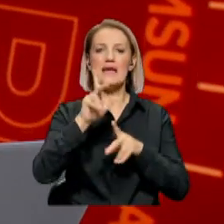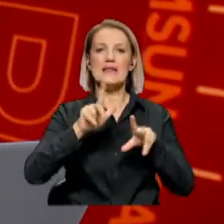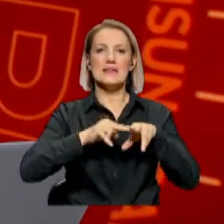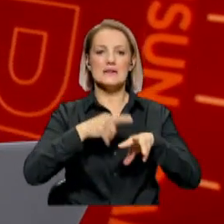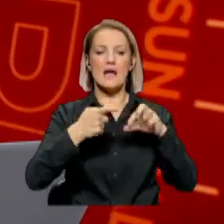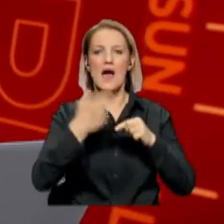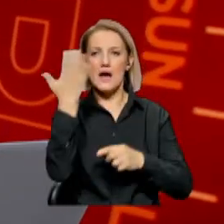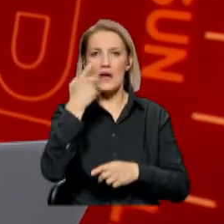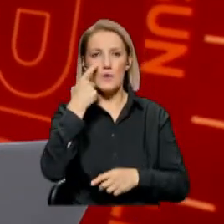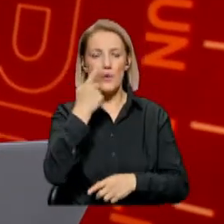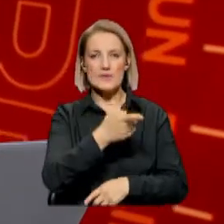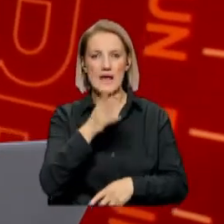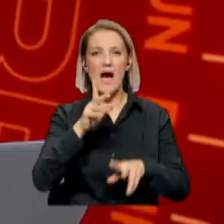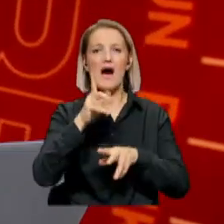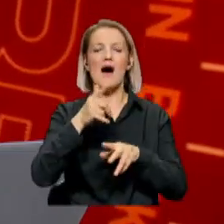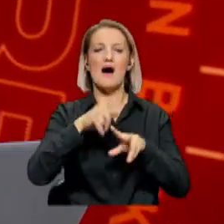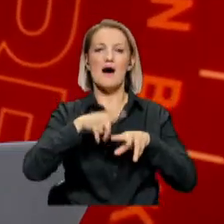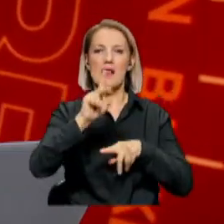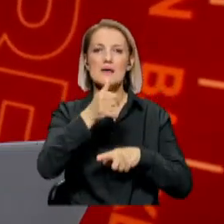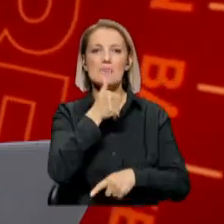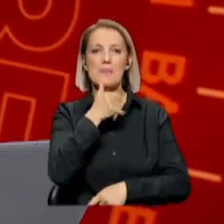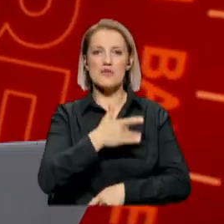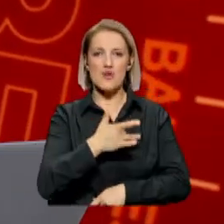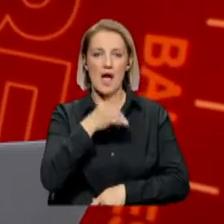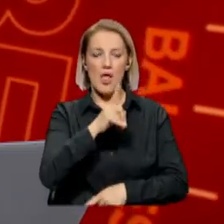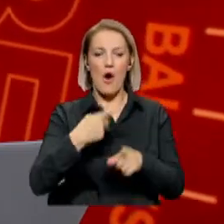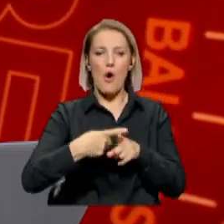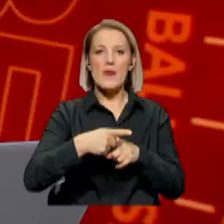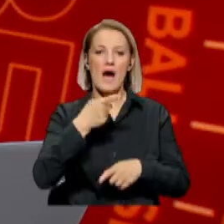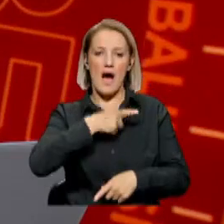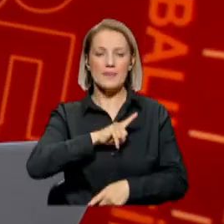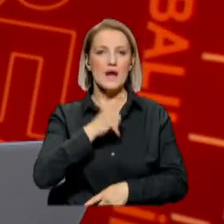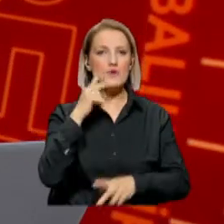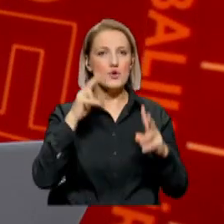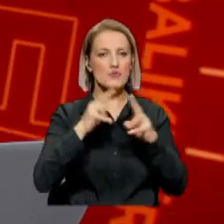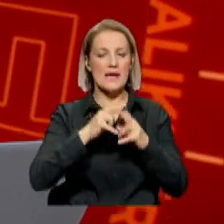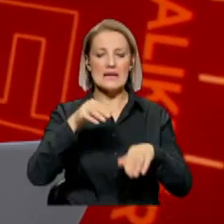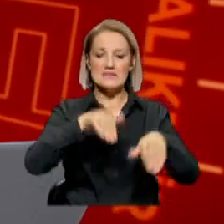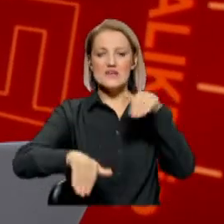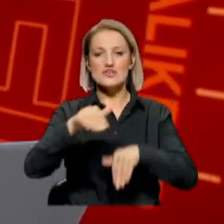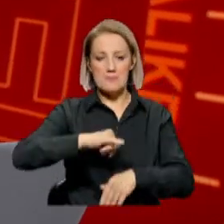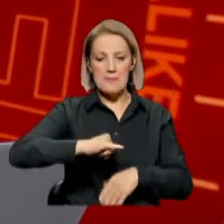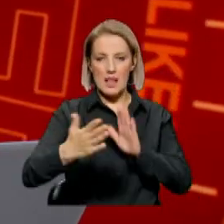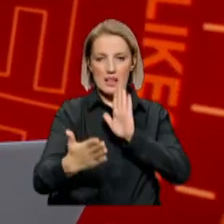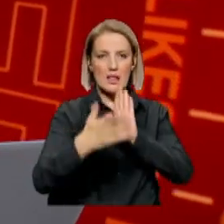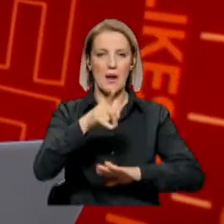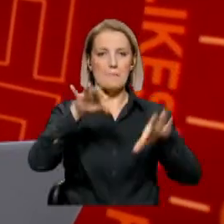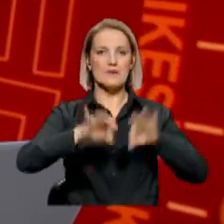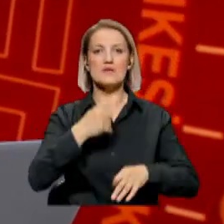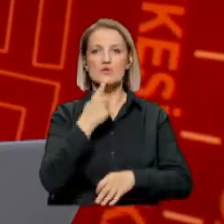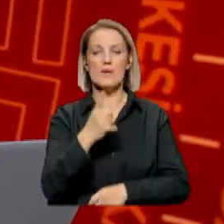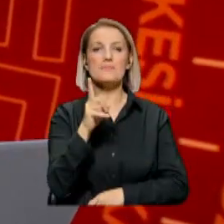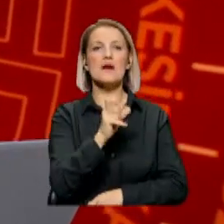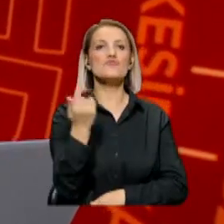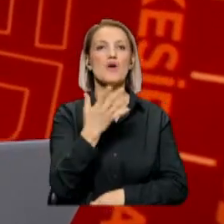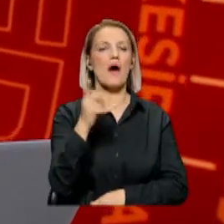Karagöz'le Çalar Saat'e konuk olan Ali Babacan, ortak aday görüşmelerinin seçimler yaklaşınca başlayacağını söyledi. Birkaç